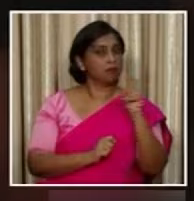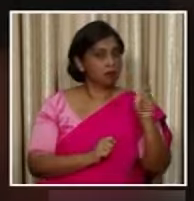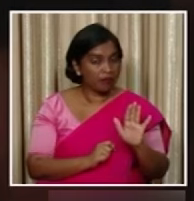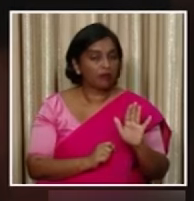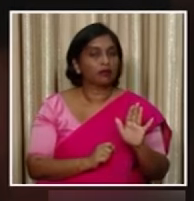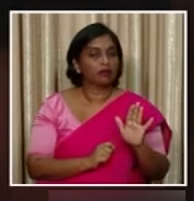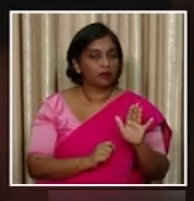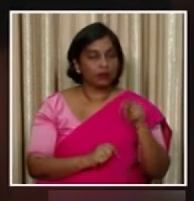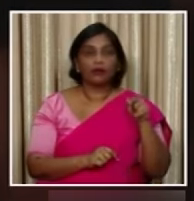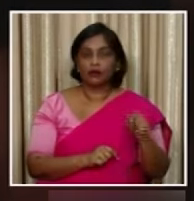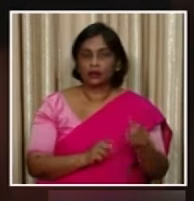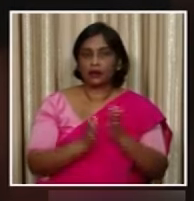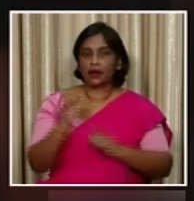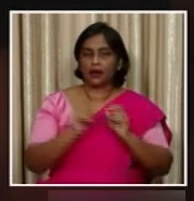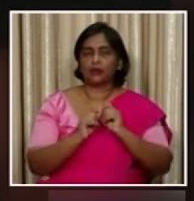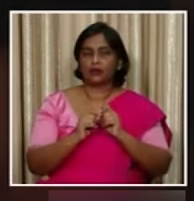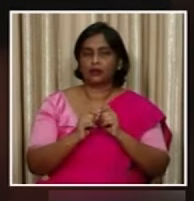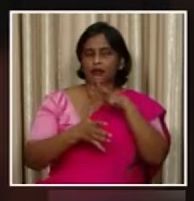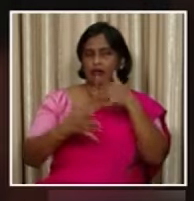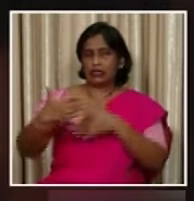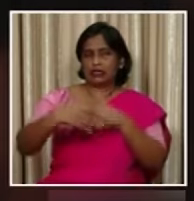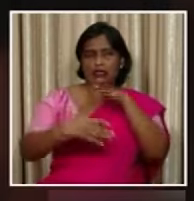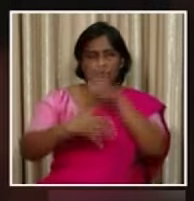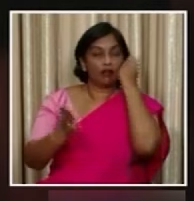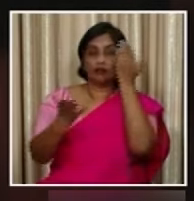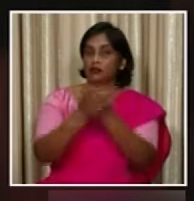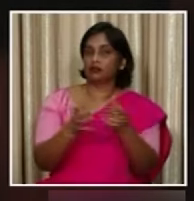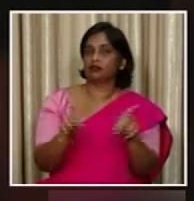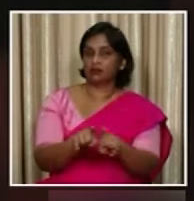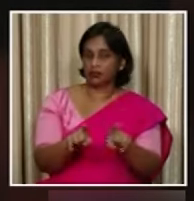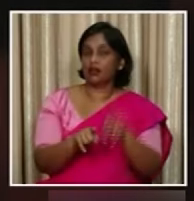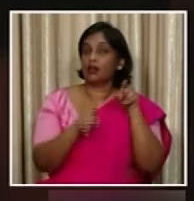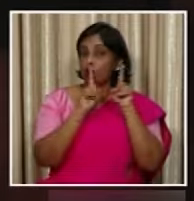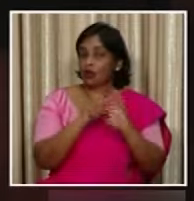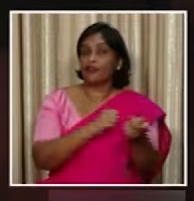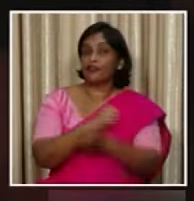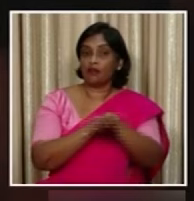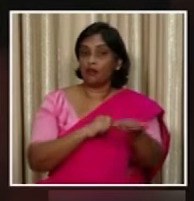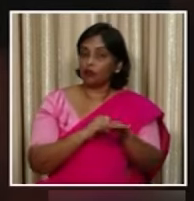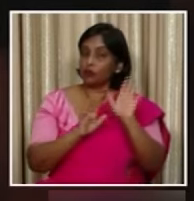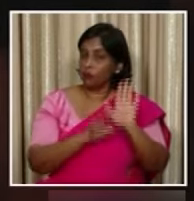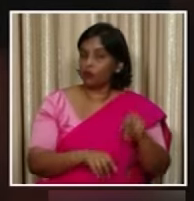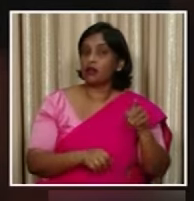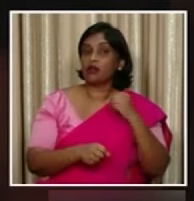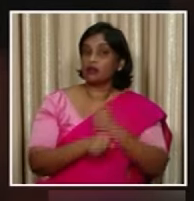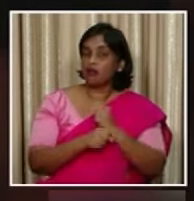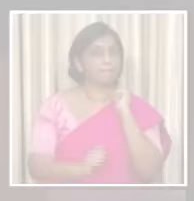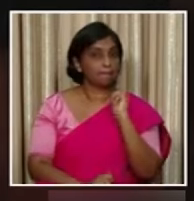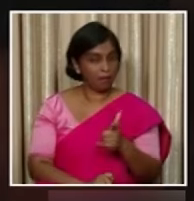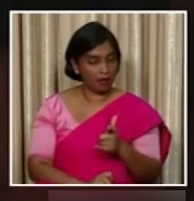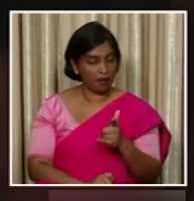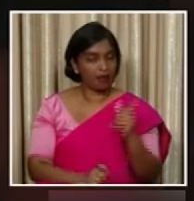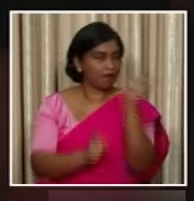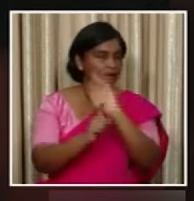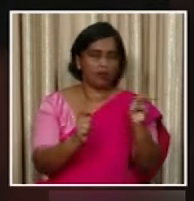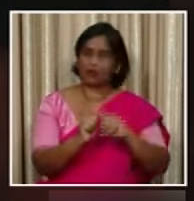බව මෙම අමාත්‍ය මණ්ඩල සංදේශය අනුව නිරීක්ෂණය වේ. අදාළ කුඹුරු ඉඩම් සඳහා වූ රජයේ තක්සේරුව මත